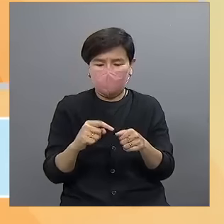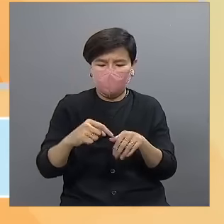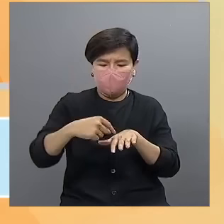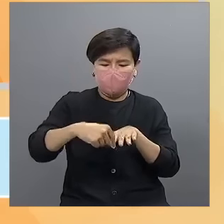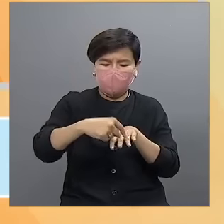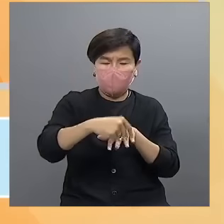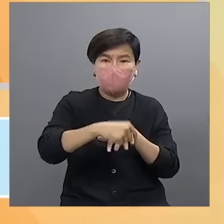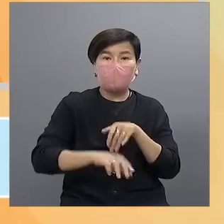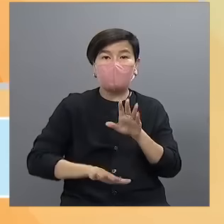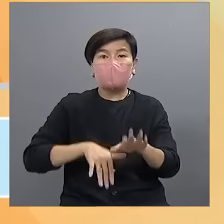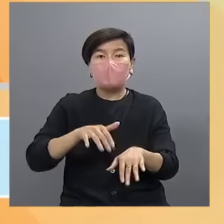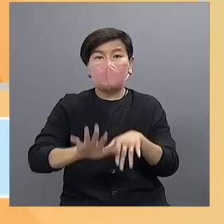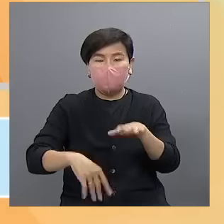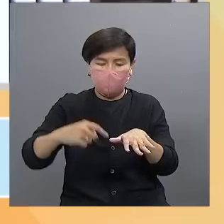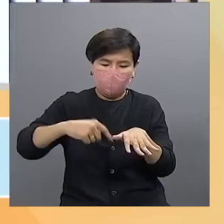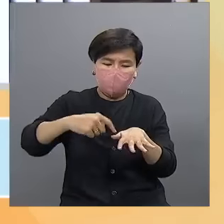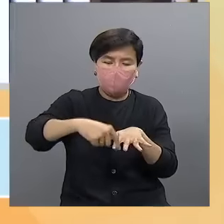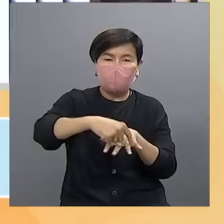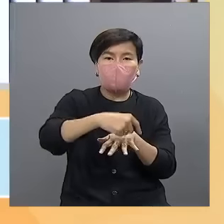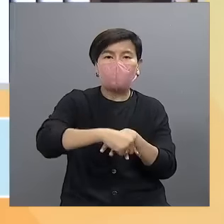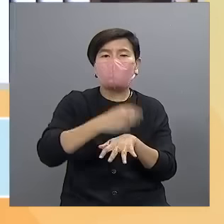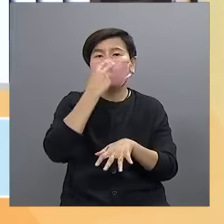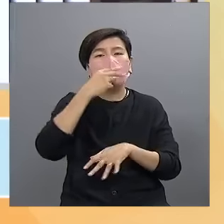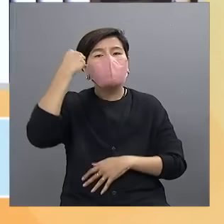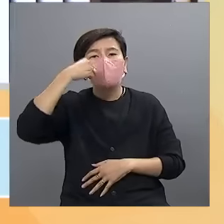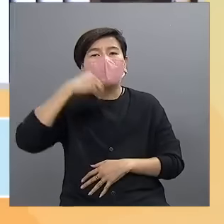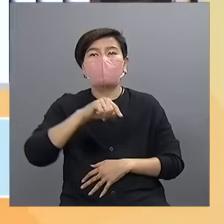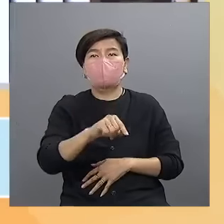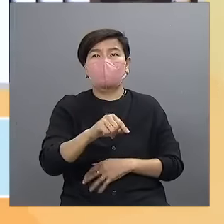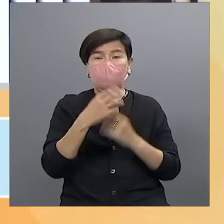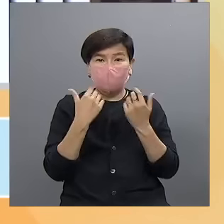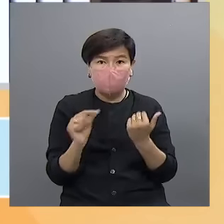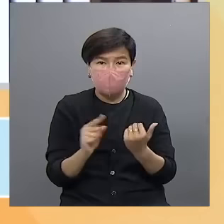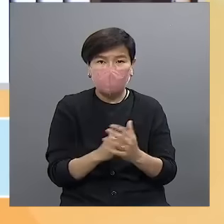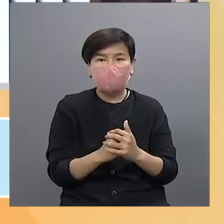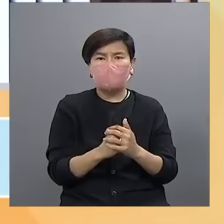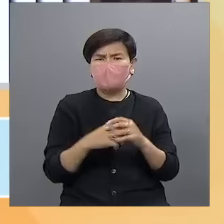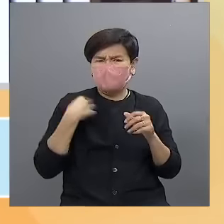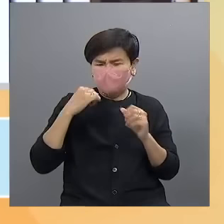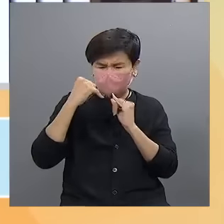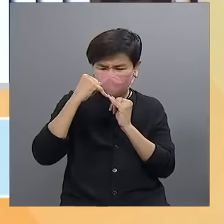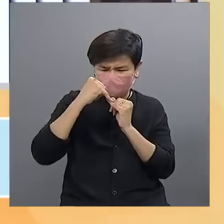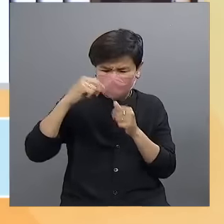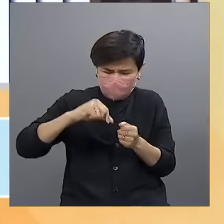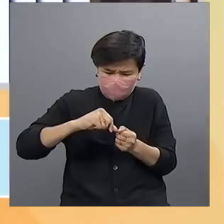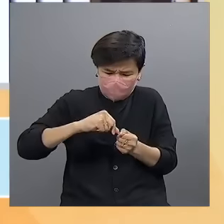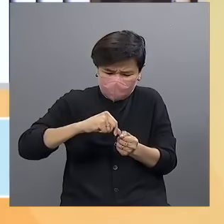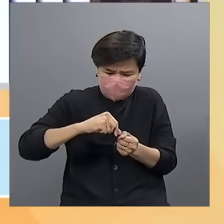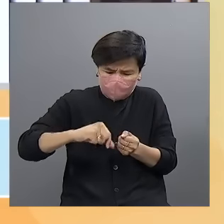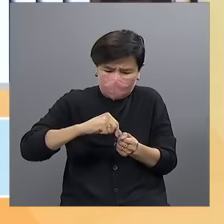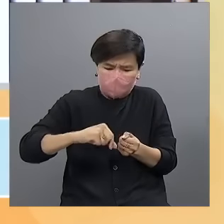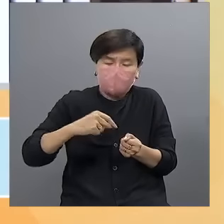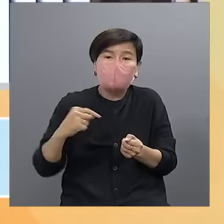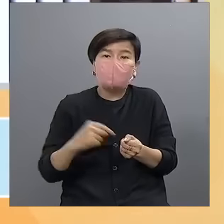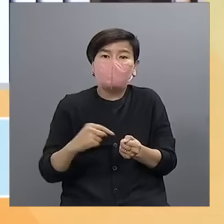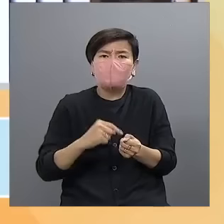าบริเวณ ส่นอึงครัครับ คุณหมอครัและการขึ้นและการประกัดของเจ้าเส้นขดๆ แบบนี้ มันสามารถยืน ยนได้เลยใชไ